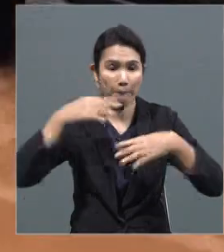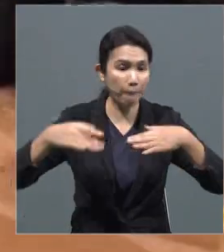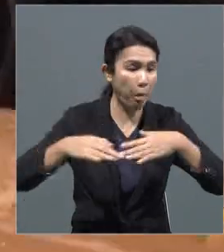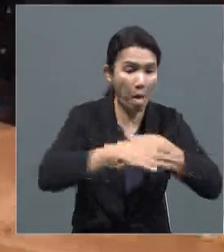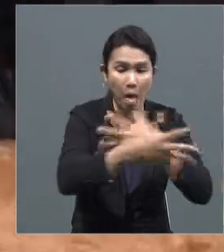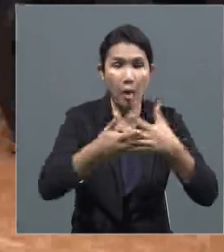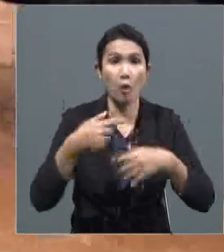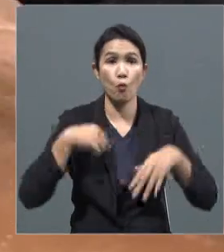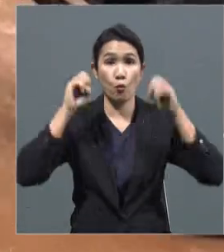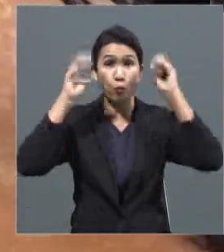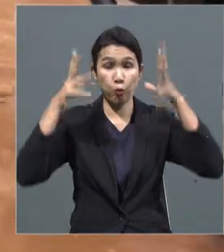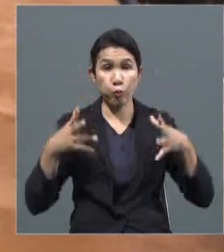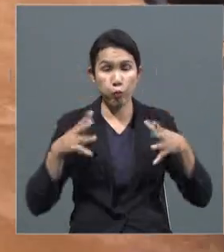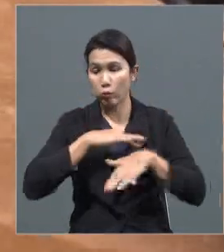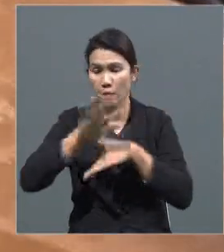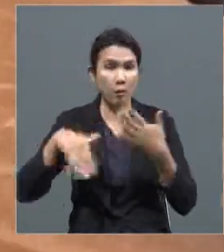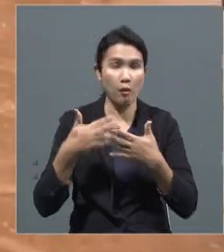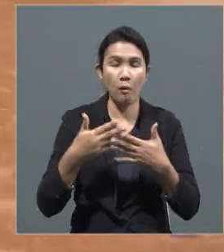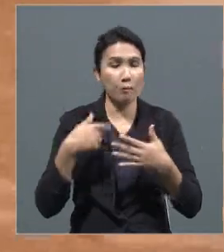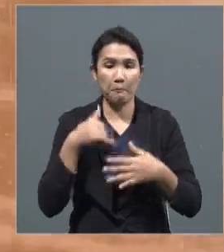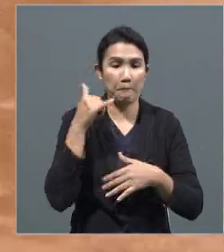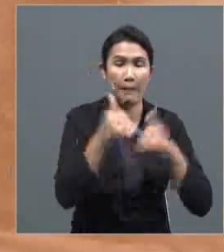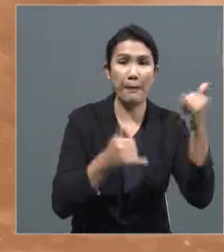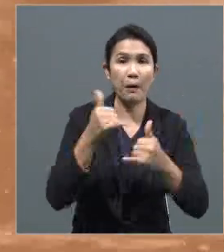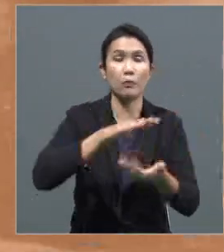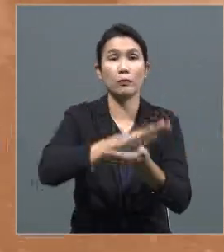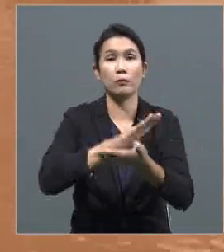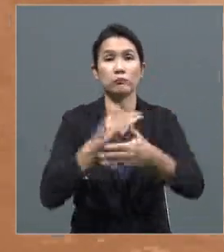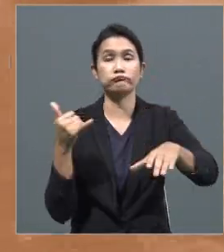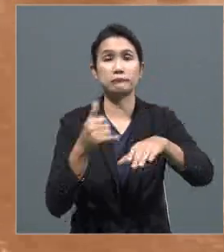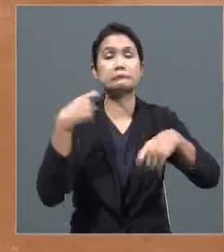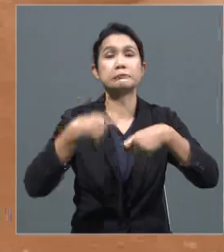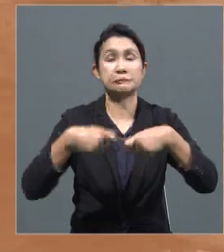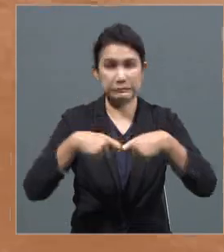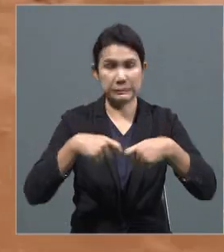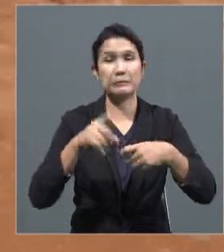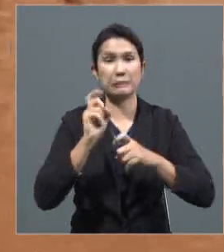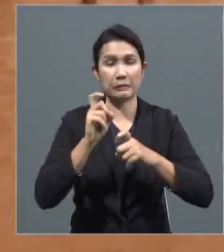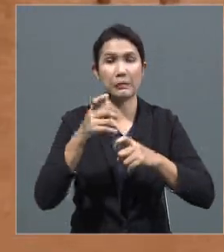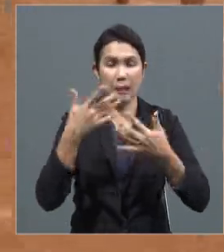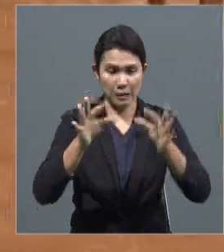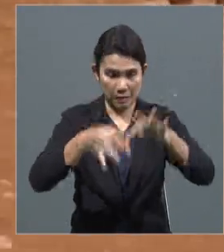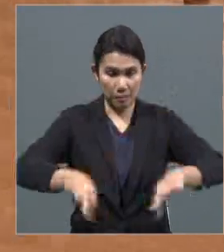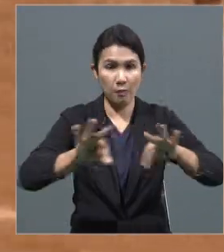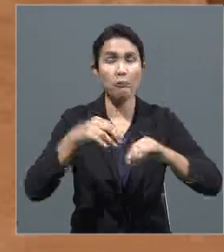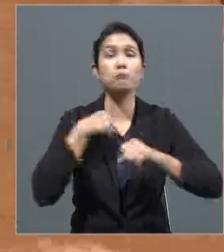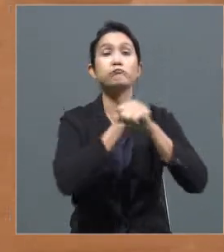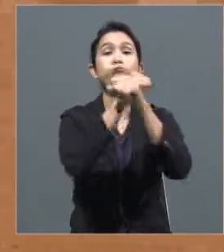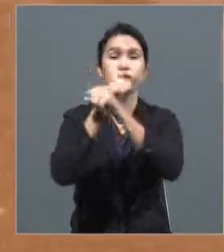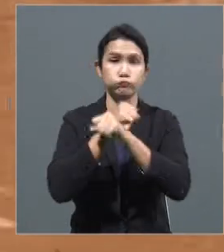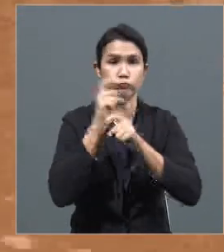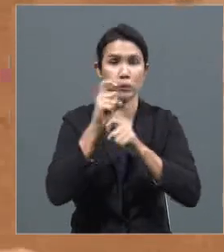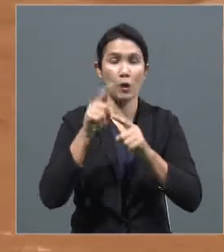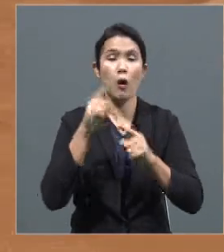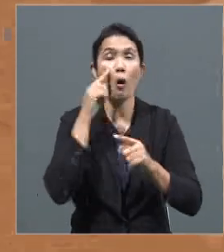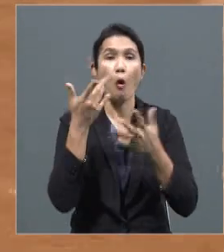ครองบุคลากรโรงเรียนจำนวนมากก็ไม่สามารถที่จะเดินทางไปโรงเรียนได้อีกอย่างหนึ่งก็คือเพื่อเหตุผลความปลอดภัยด้วยนะครับแล้วเดี๋ยวค่อยกลับม